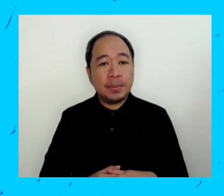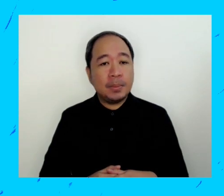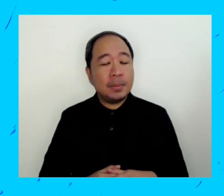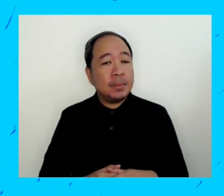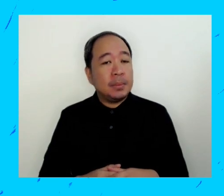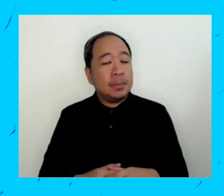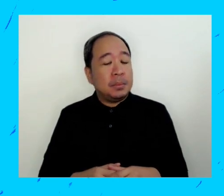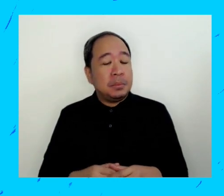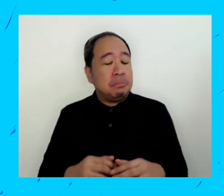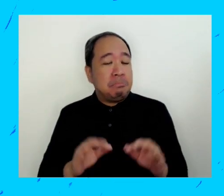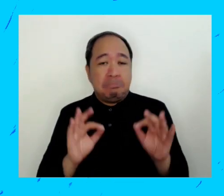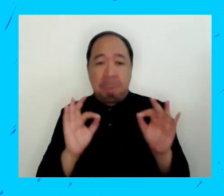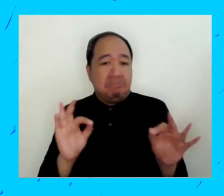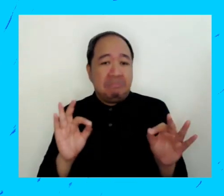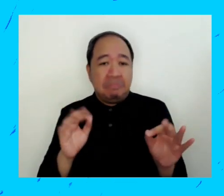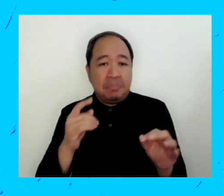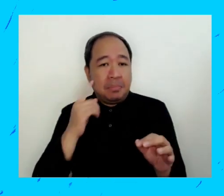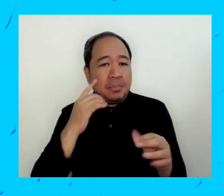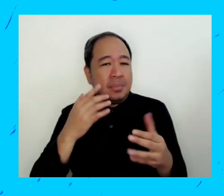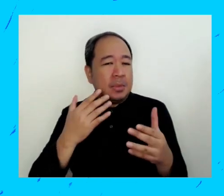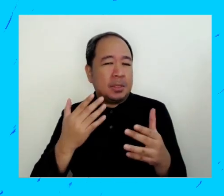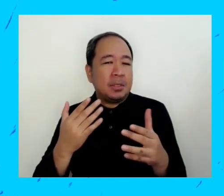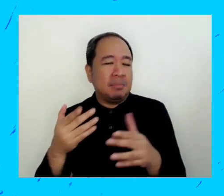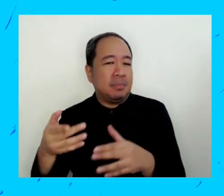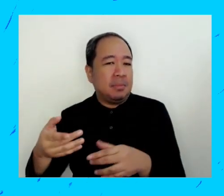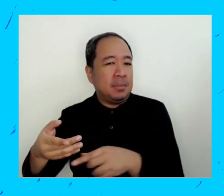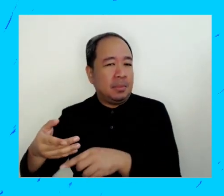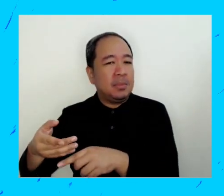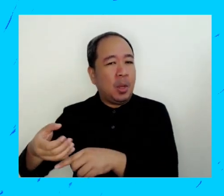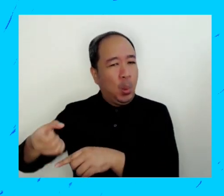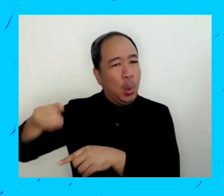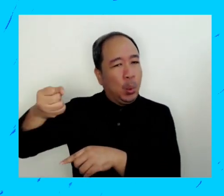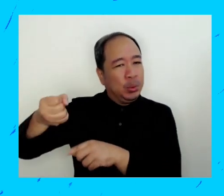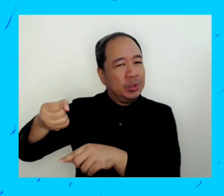Ok, sans problème. On va essayer de